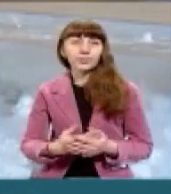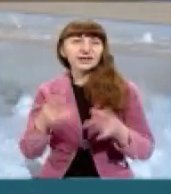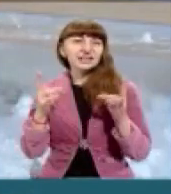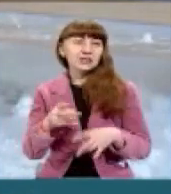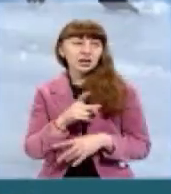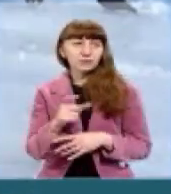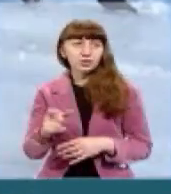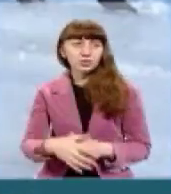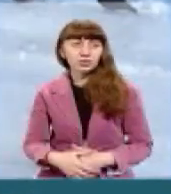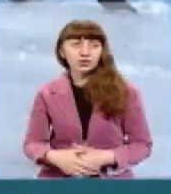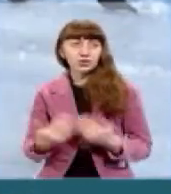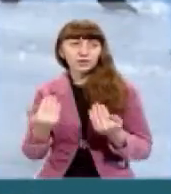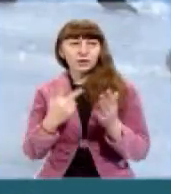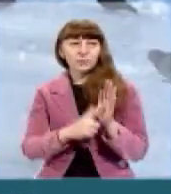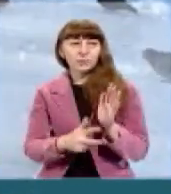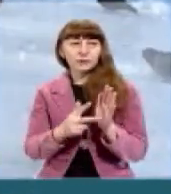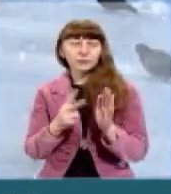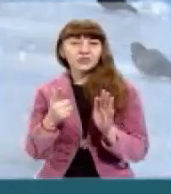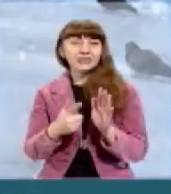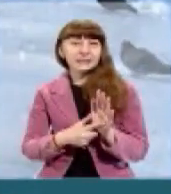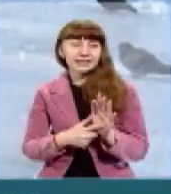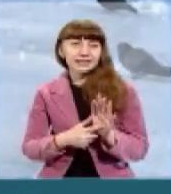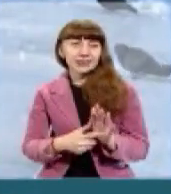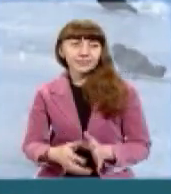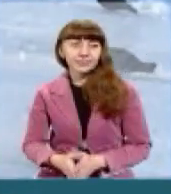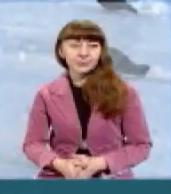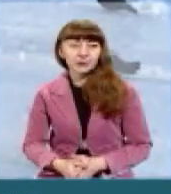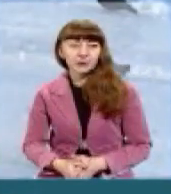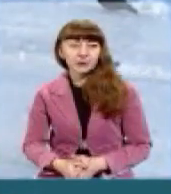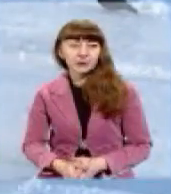қатарында 870 азамат бар. Шерхан Нұрханұлы, Радион Бабич, Қостанай телеарнасы.